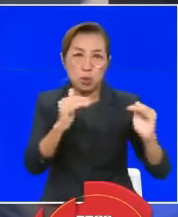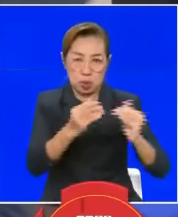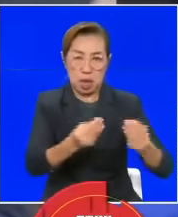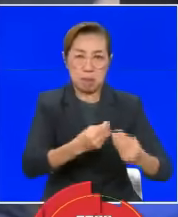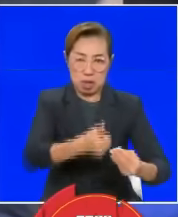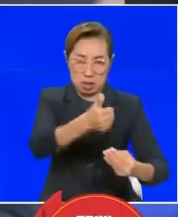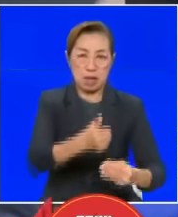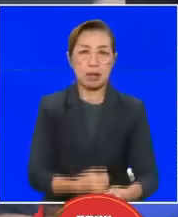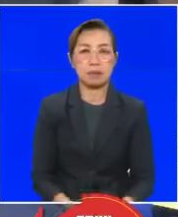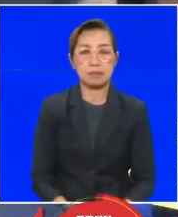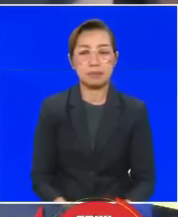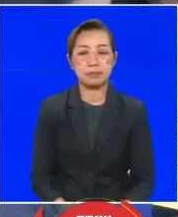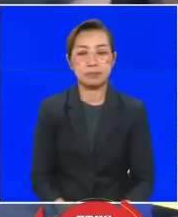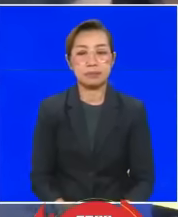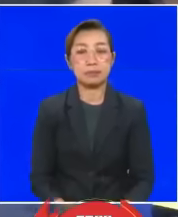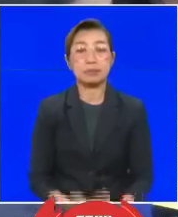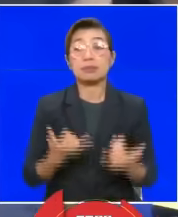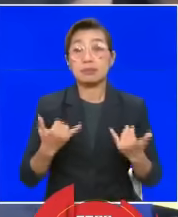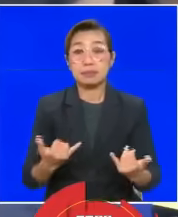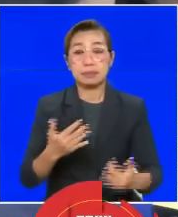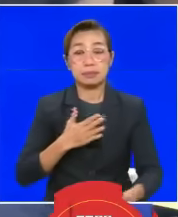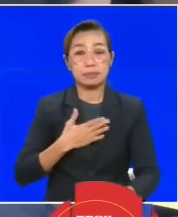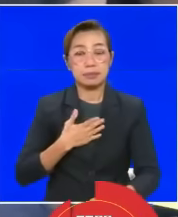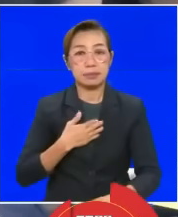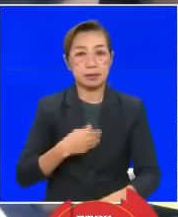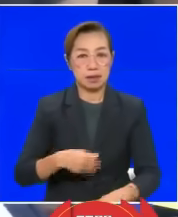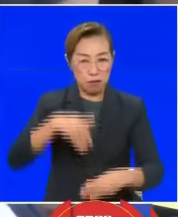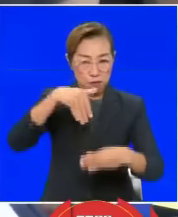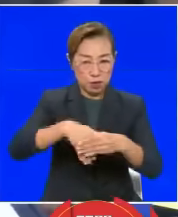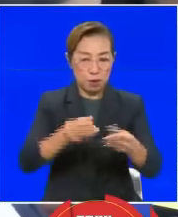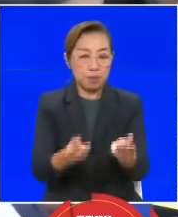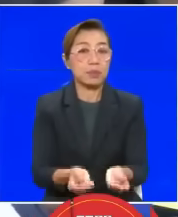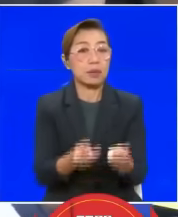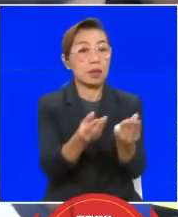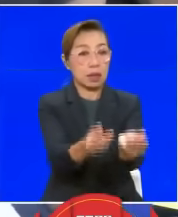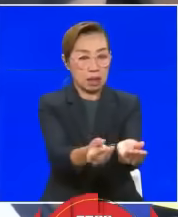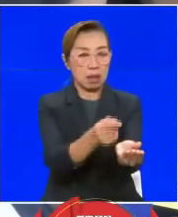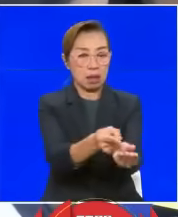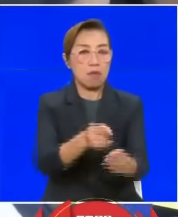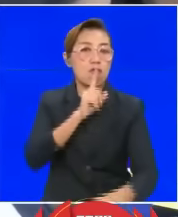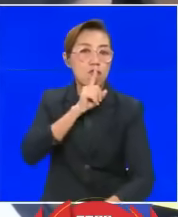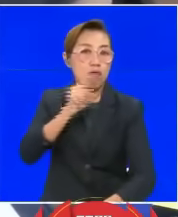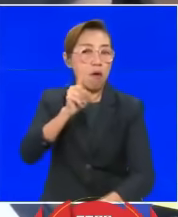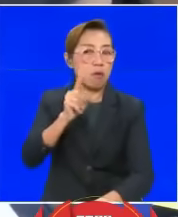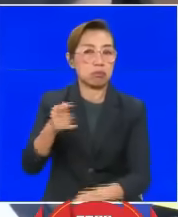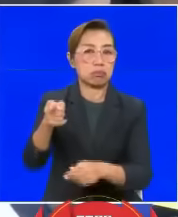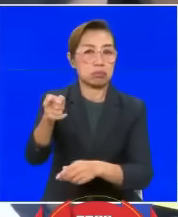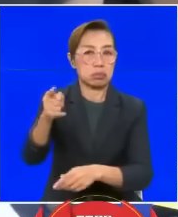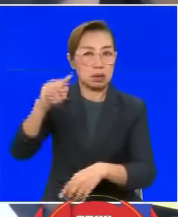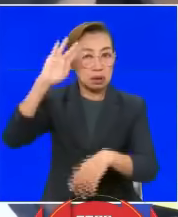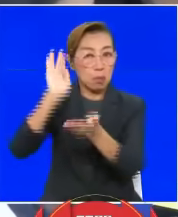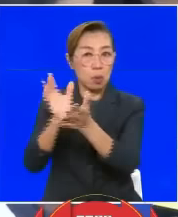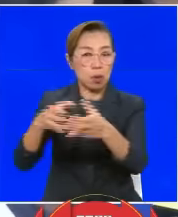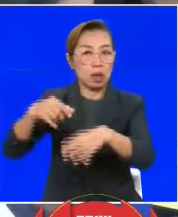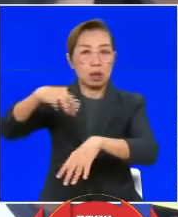แน่นอนค่ะเอ่อวันนี้ผมก็ยื่นร้องทุกข์กล่าวโทษดำเนินคดีอาญานะตั้งแต่เอ่อ